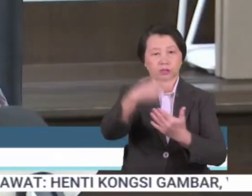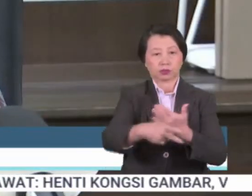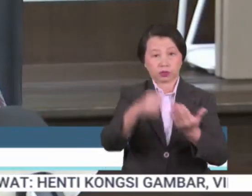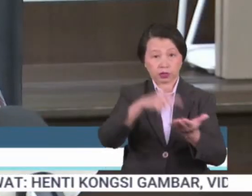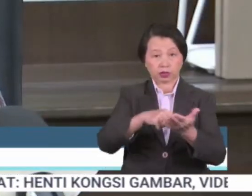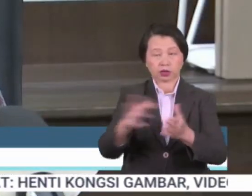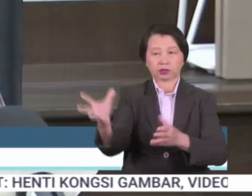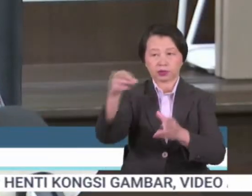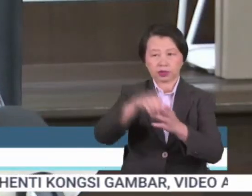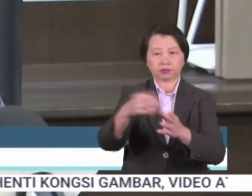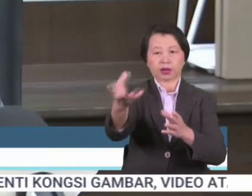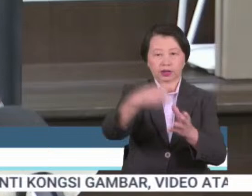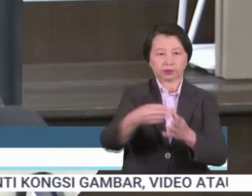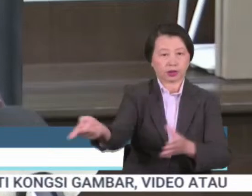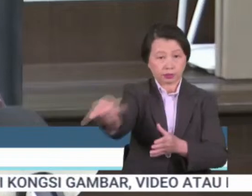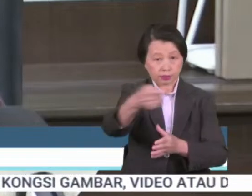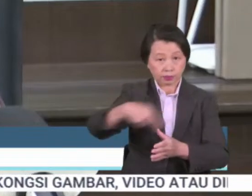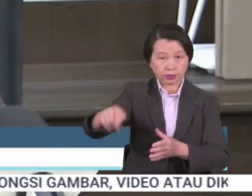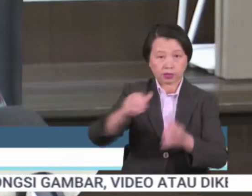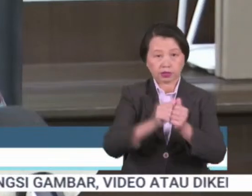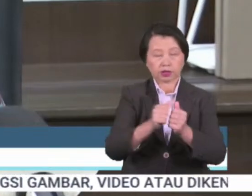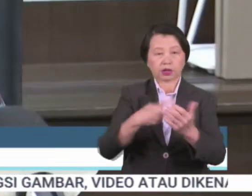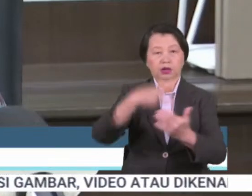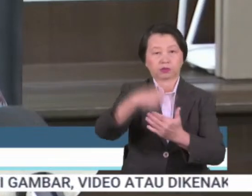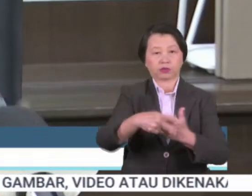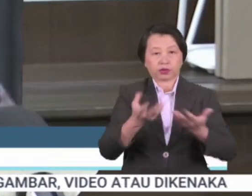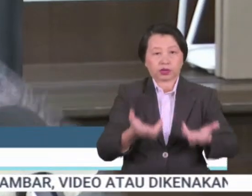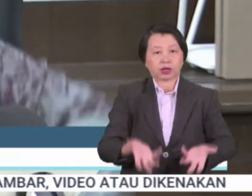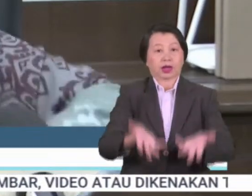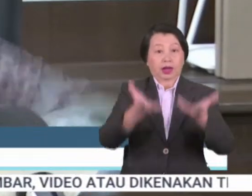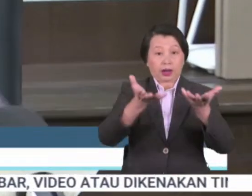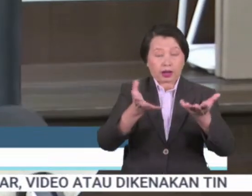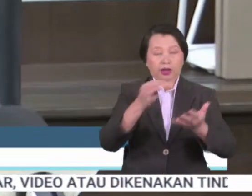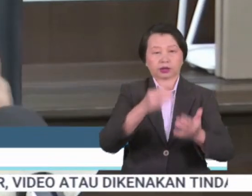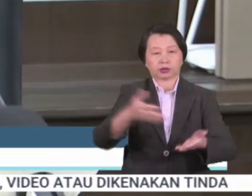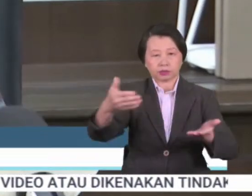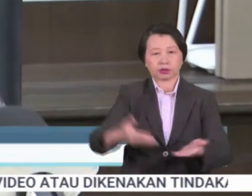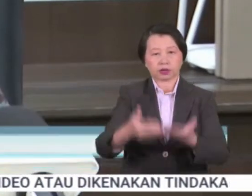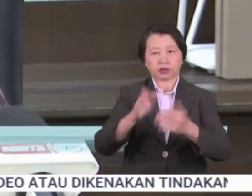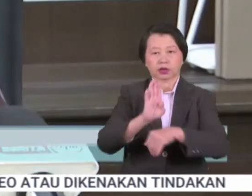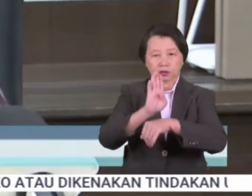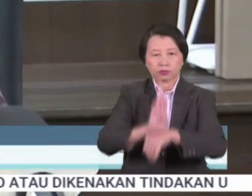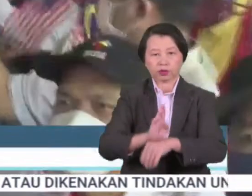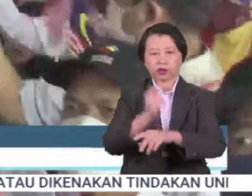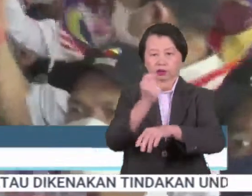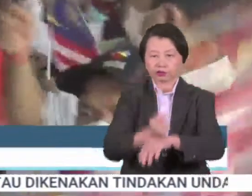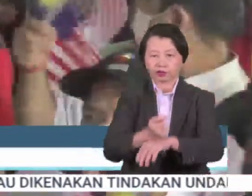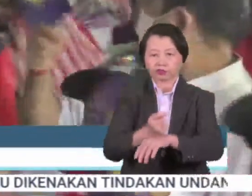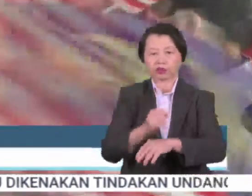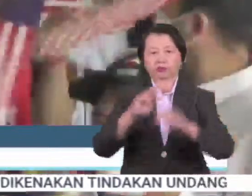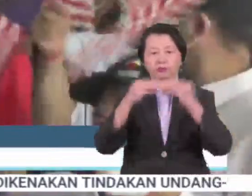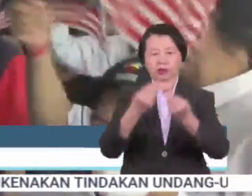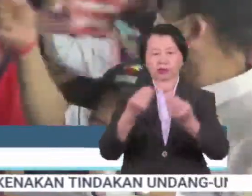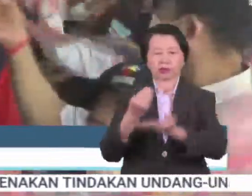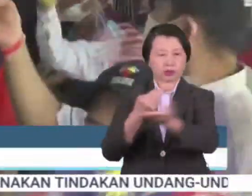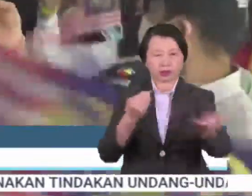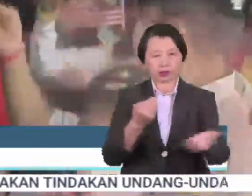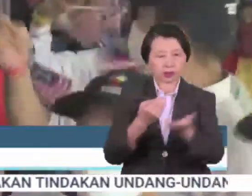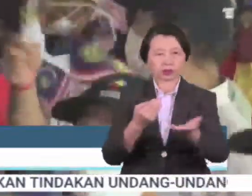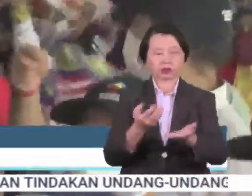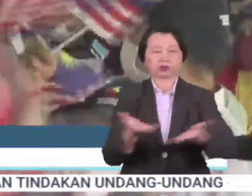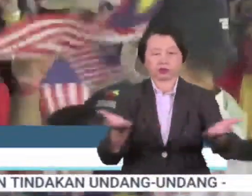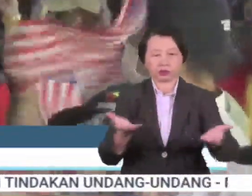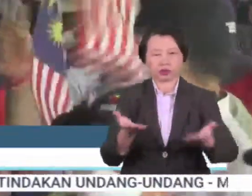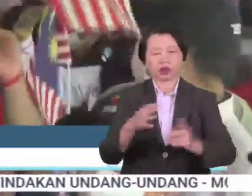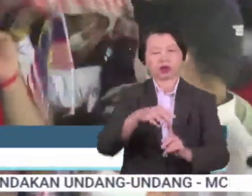kita libatkan mereka ni pengisian dengan keluarga angkat dan kita nak kenalkan dengan budaya dan tradisi masyarakat setempat terutama Negeri melakalah